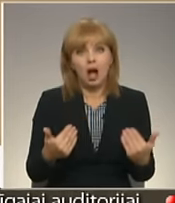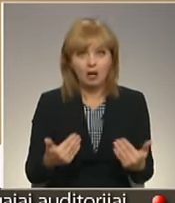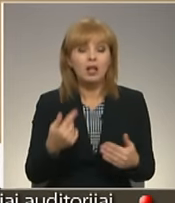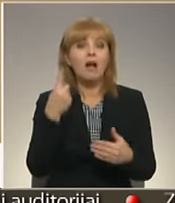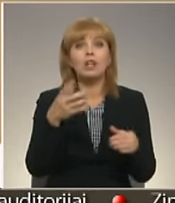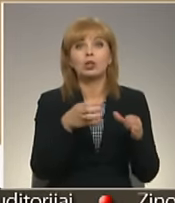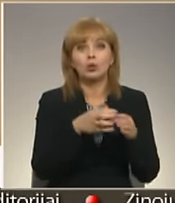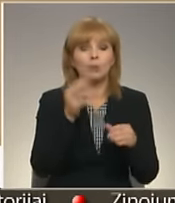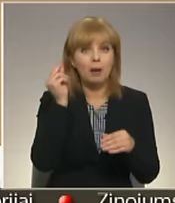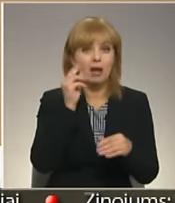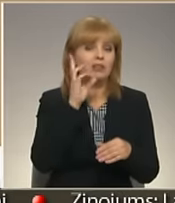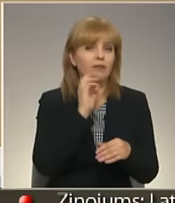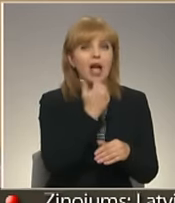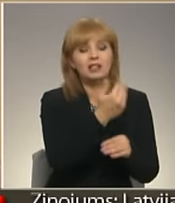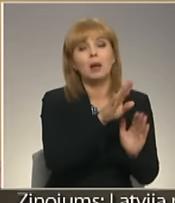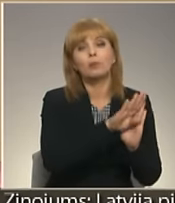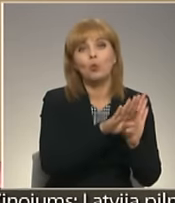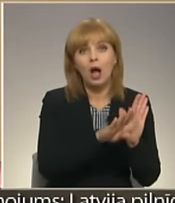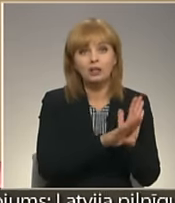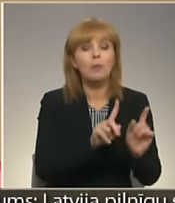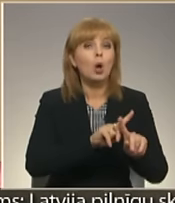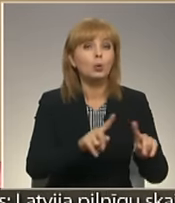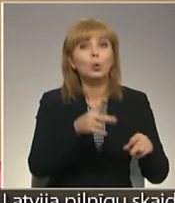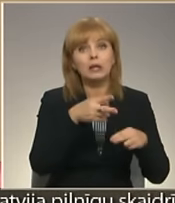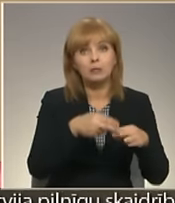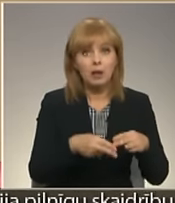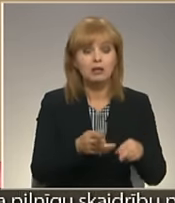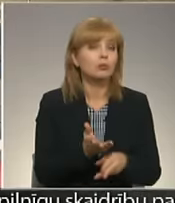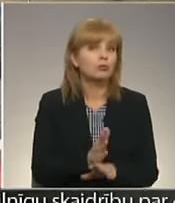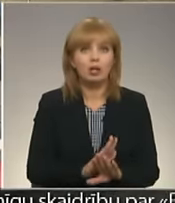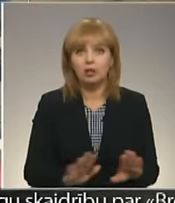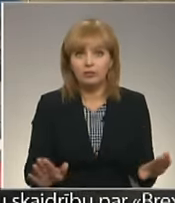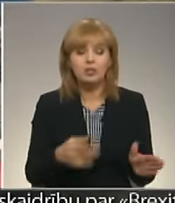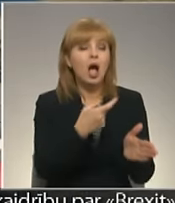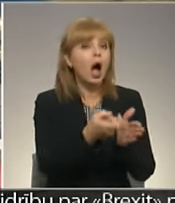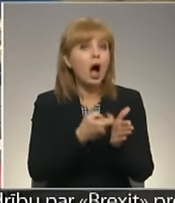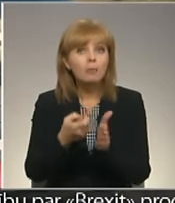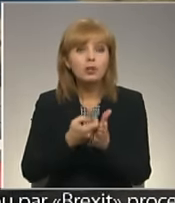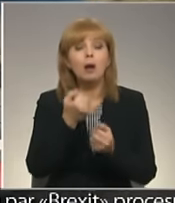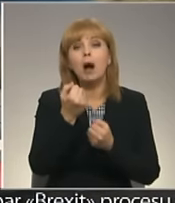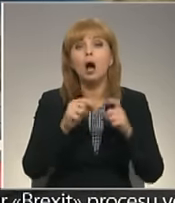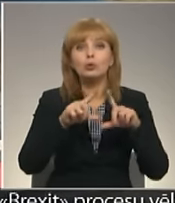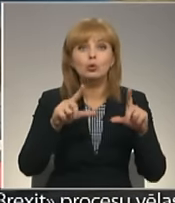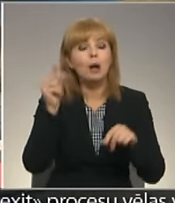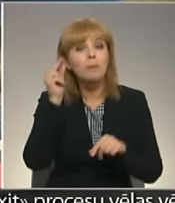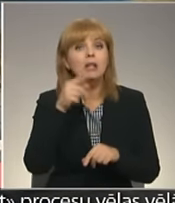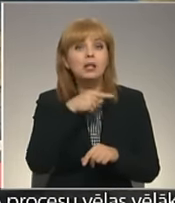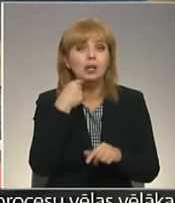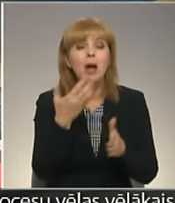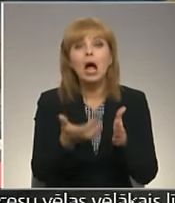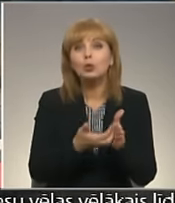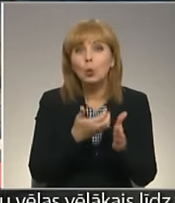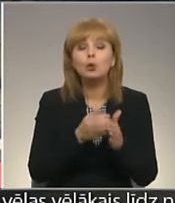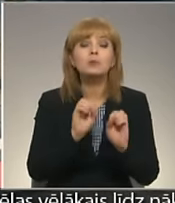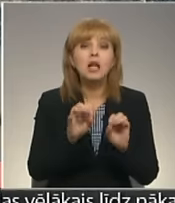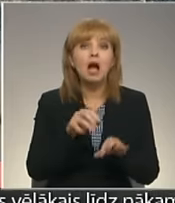viena grupa, kas mācās vēl pa veciem noteikumiem, viņi tūliņi beidz un tad ir viss. Aptaujātajās autoskolās mācīties gribētāju trūkumu skaidro